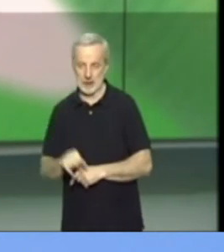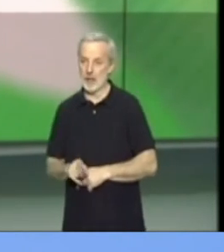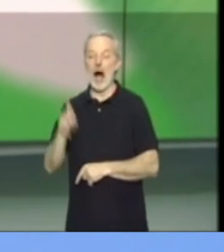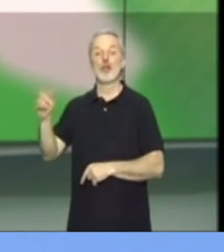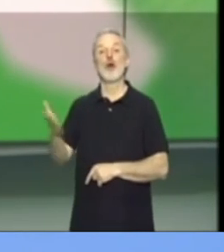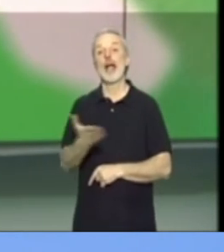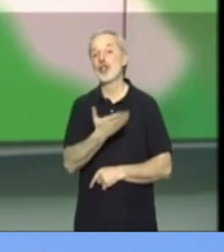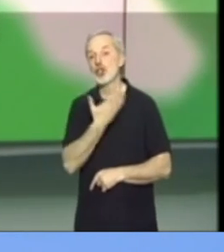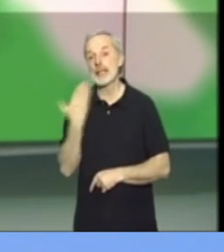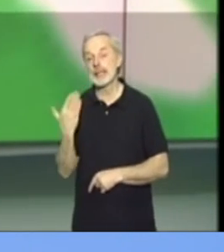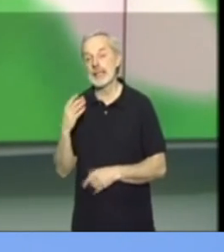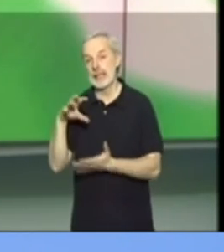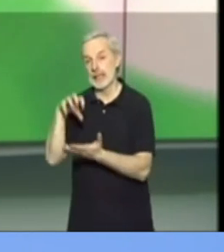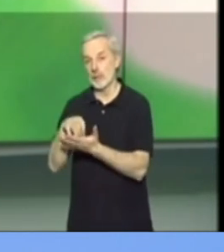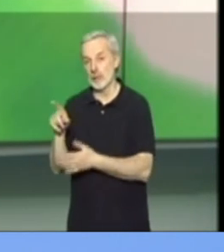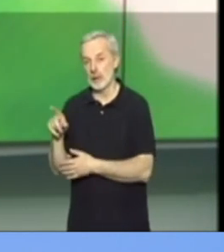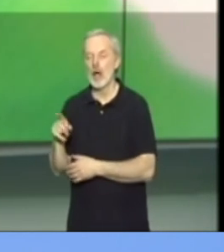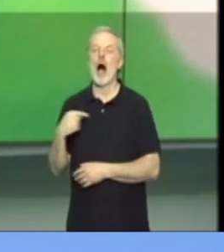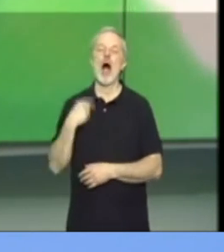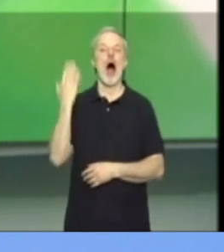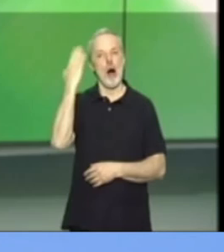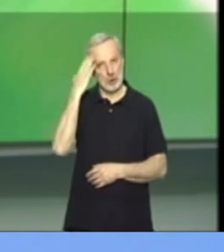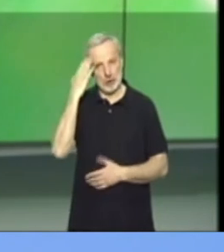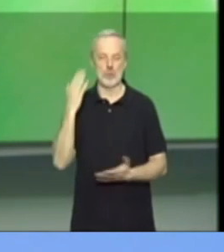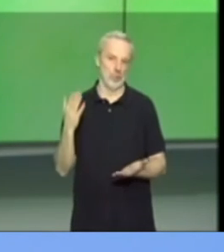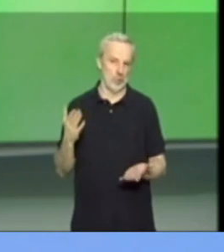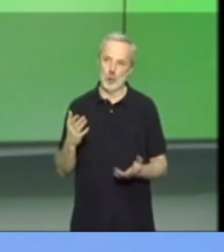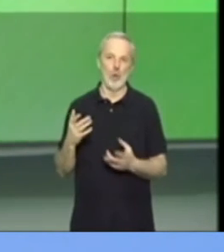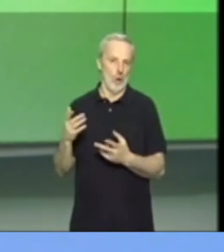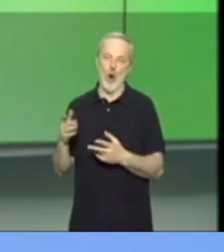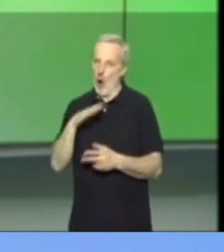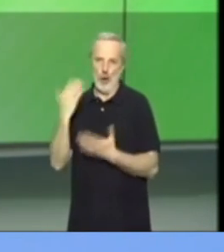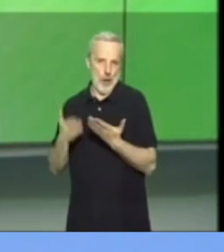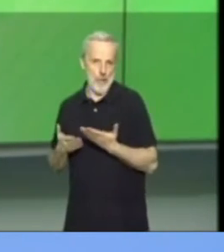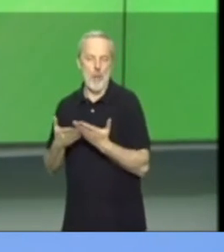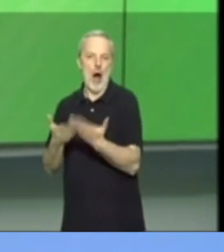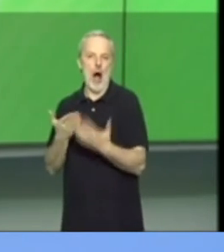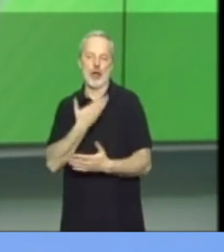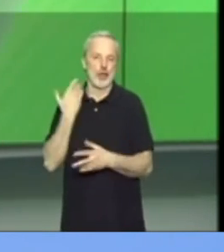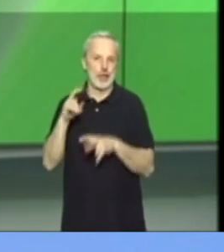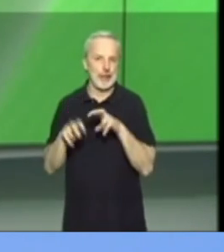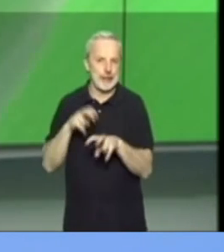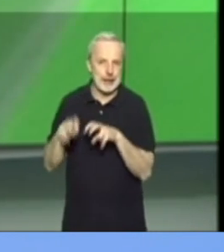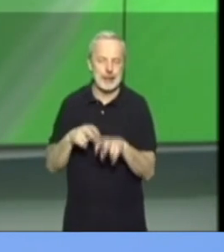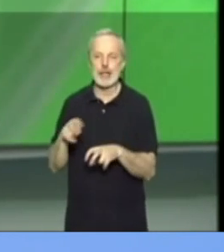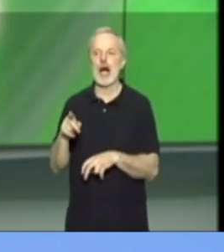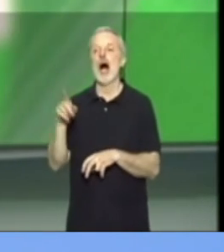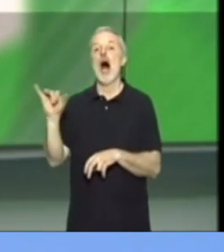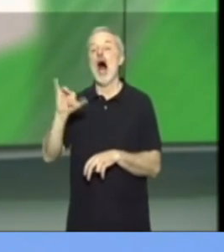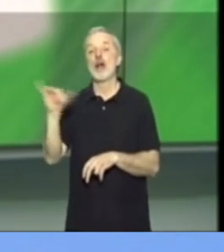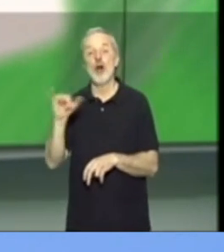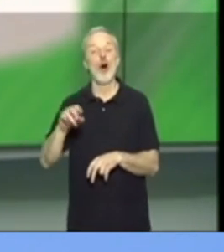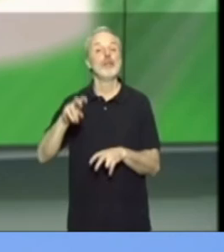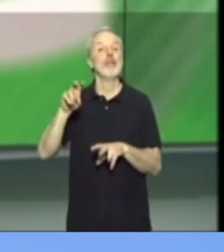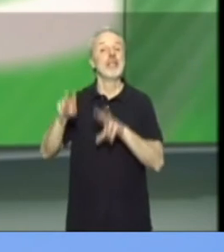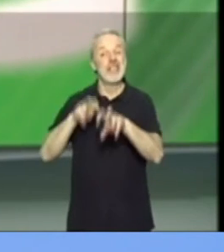Je to český registrovaný tým a já si myslím, že pro českou cyklistiku v posledních letech znamenal obrovský potenciál růstu a myslím, že